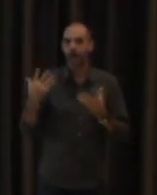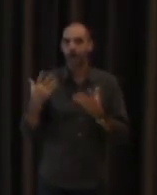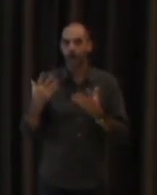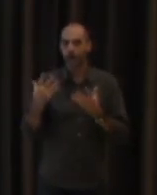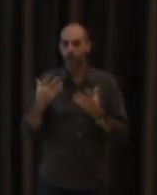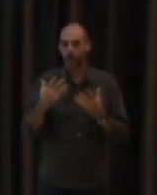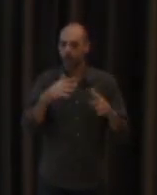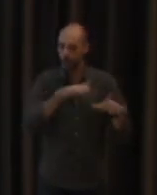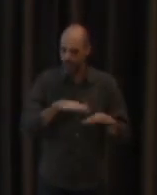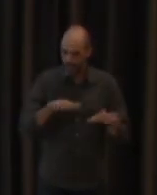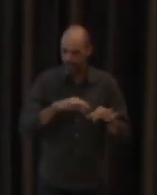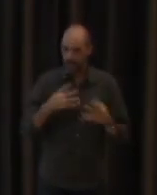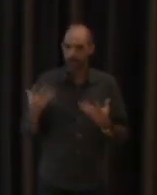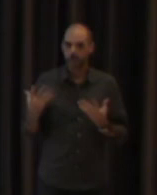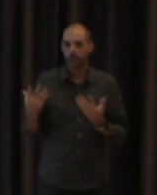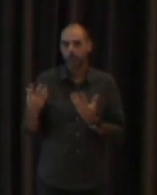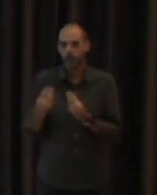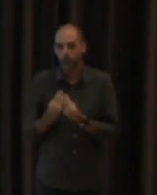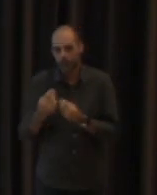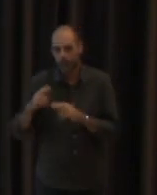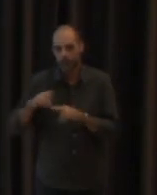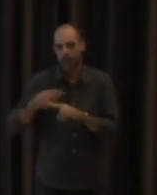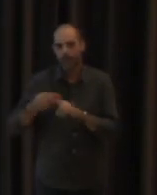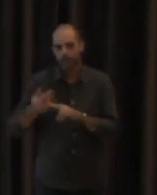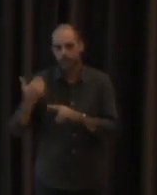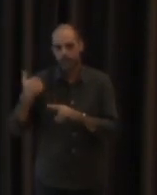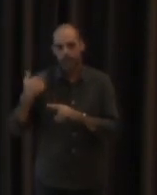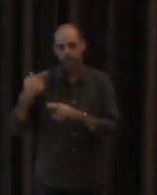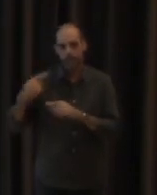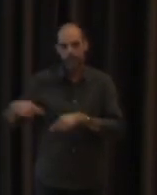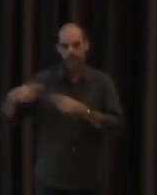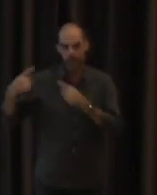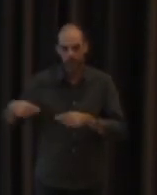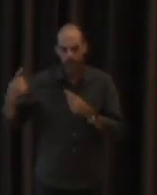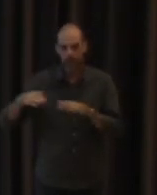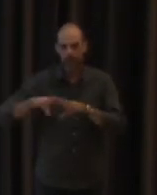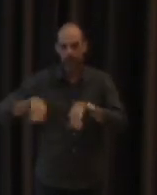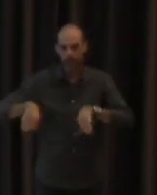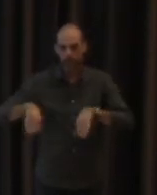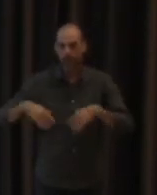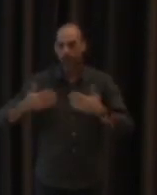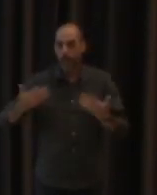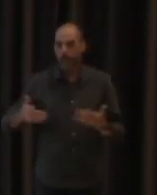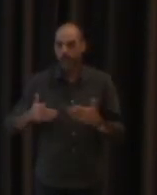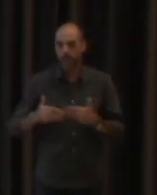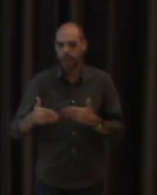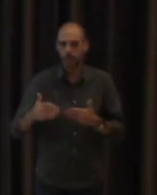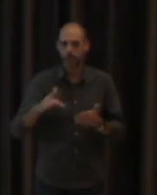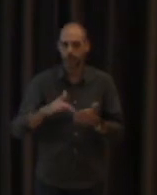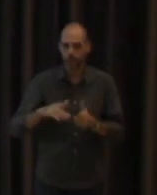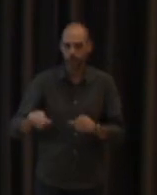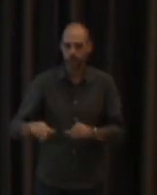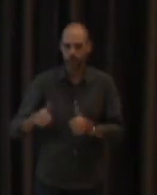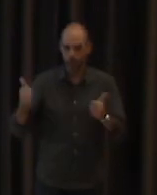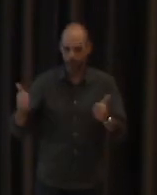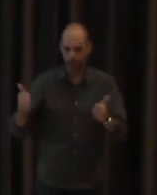l'Angelina hi va lligar, s'hi va ajuntar, s'hi va casar, s'hi ha barallat, se n'ha separat i ara sembla que se'n divorciarà.